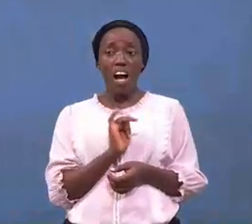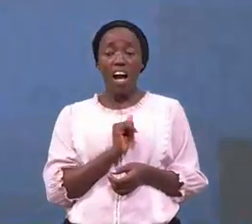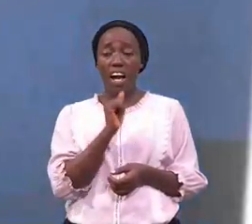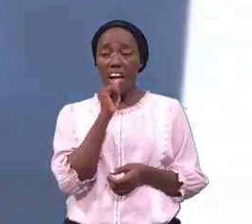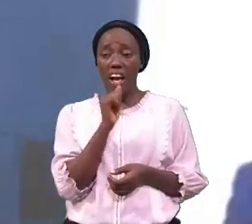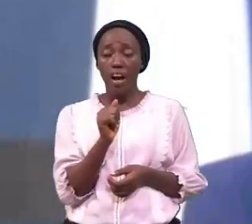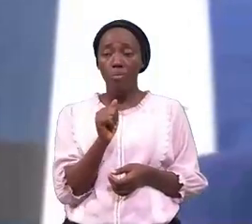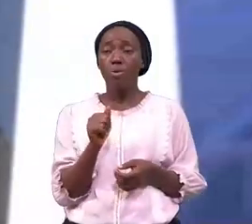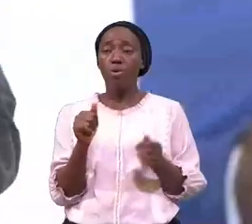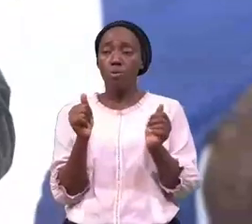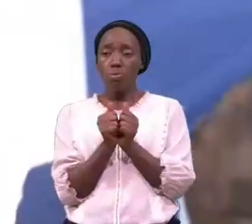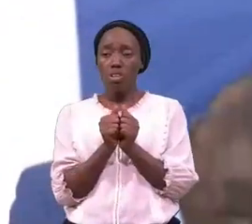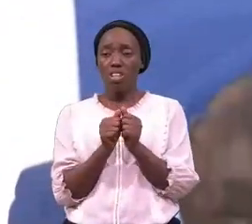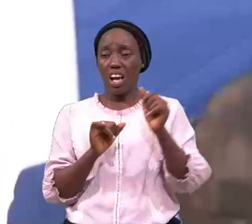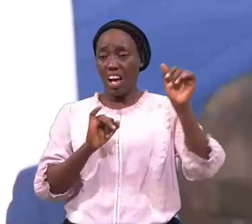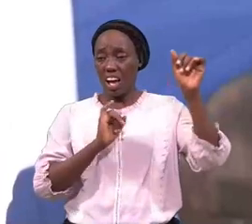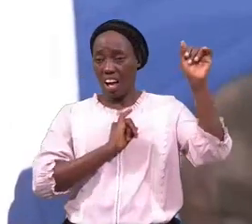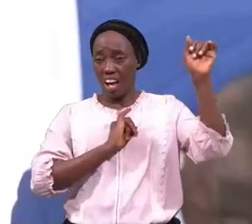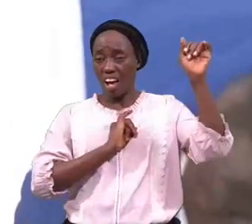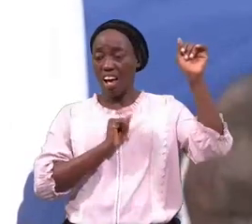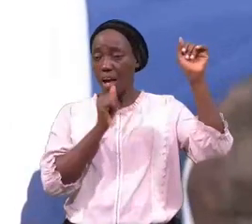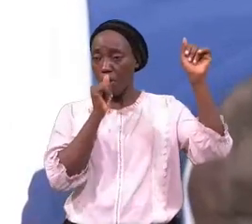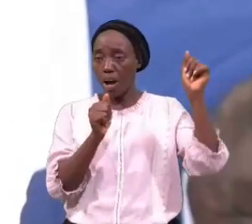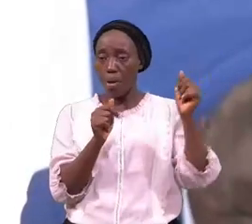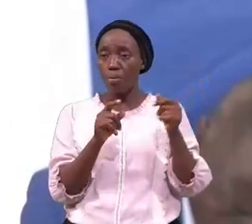Et voici, je suis avec vous. Attendez.